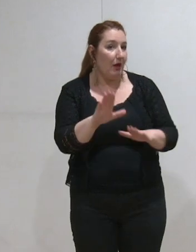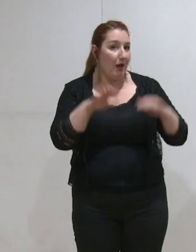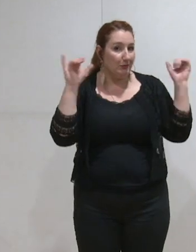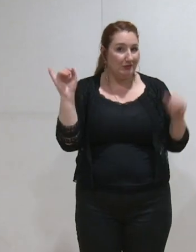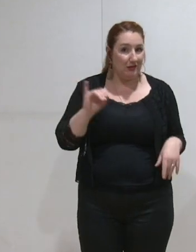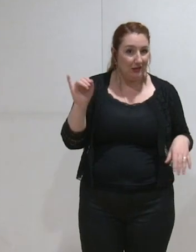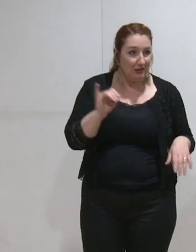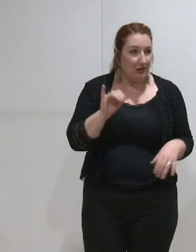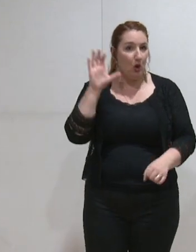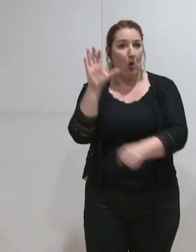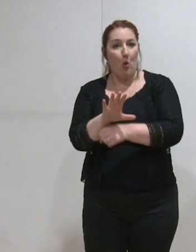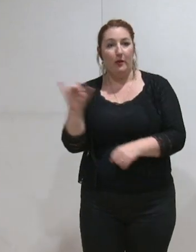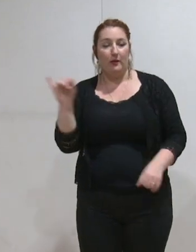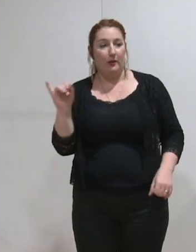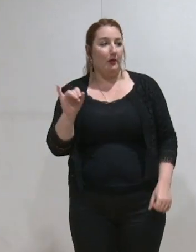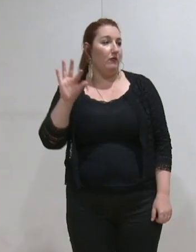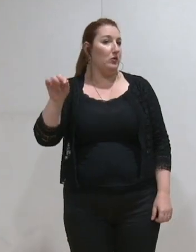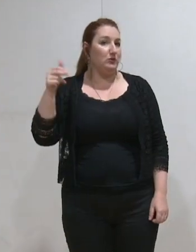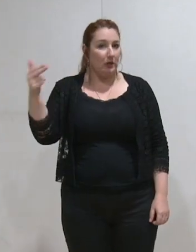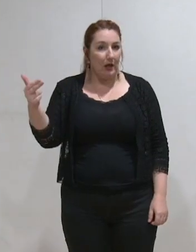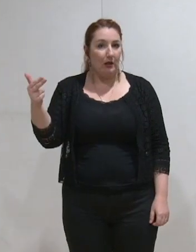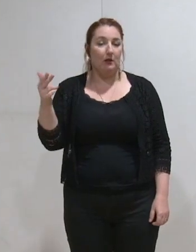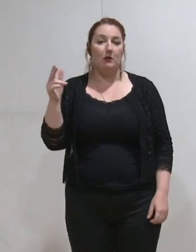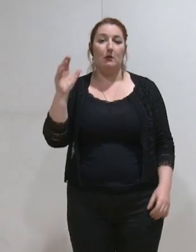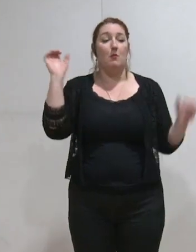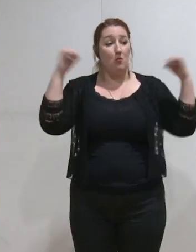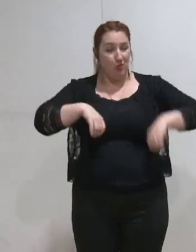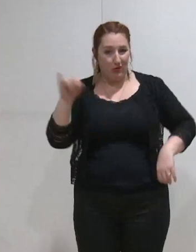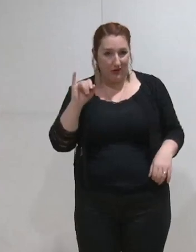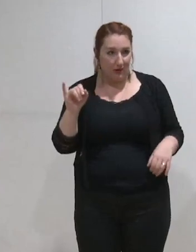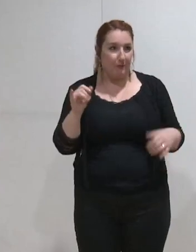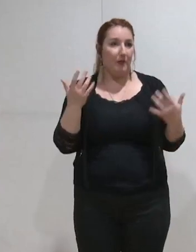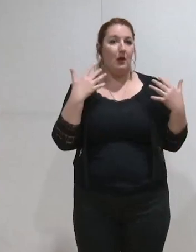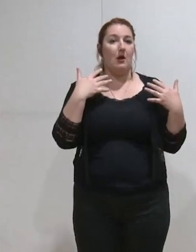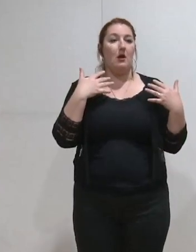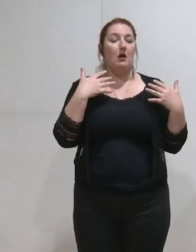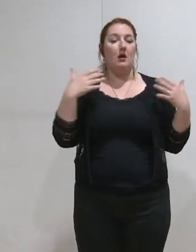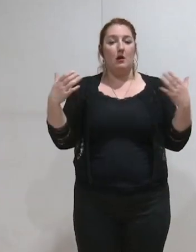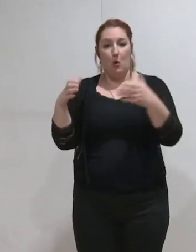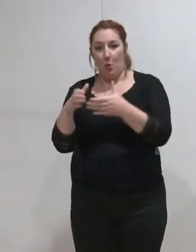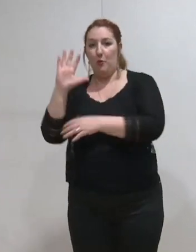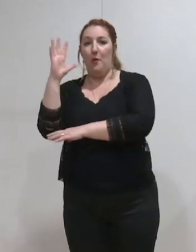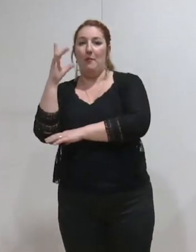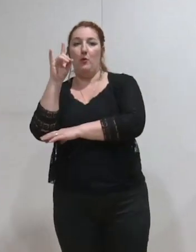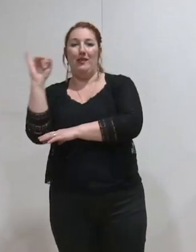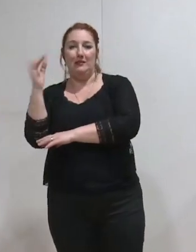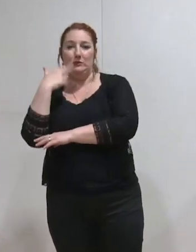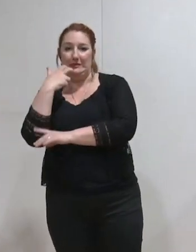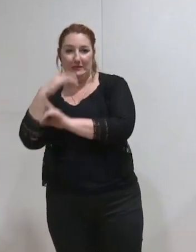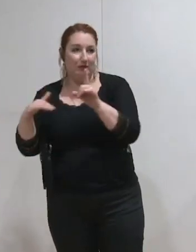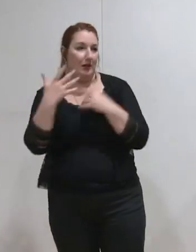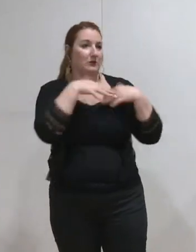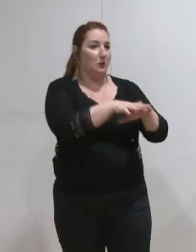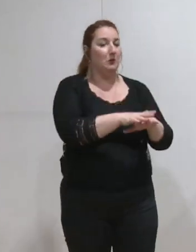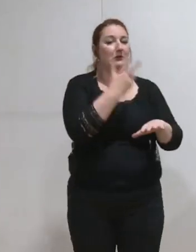s'abstient qui vote contre Front National qui vote pour groupe umpud société civil rassemblement